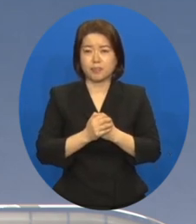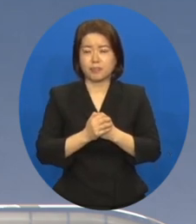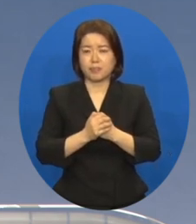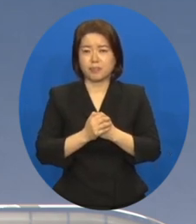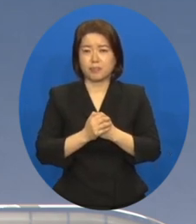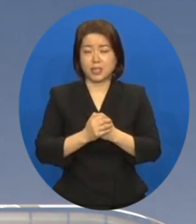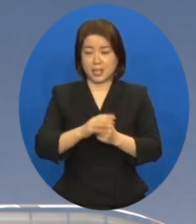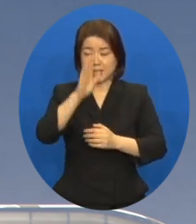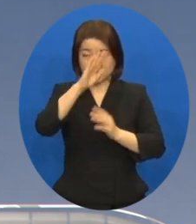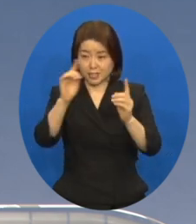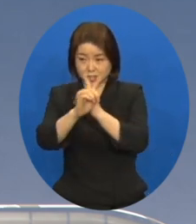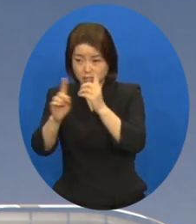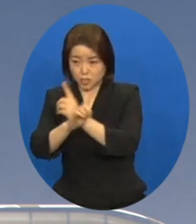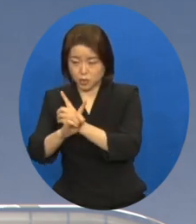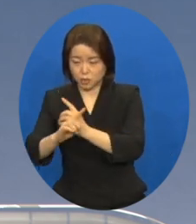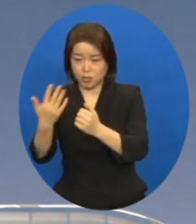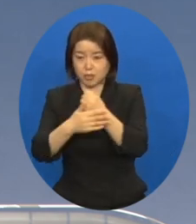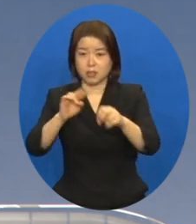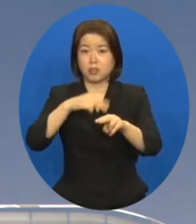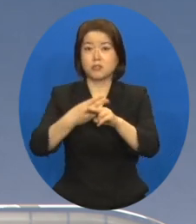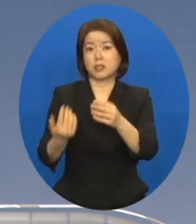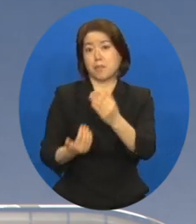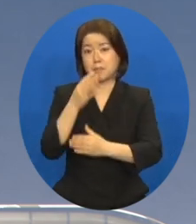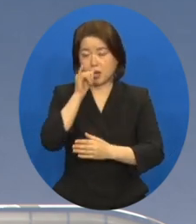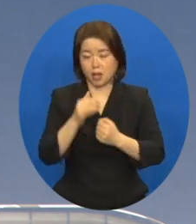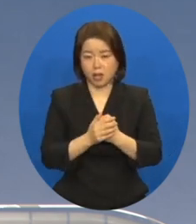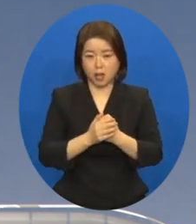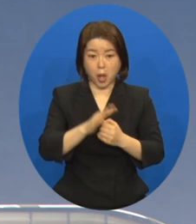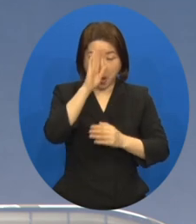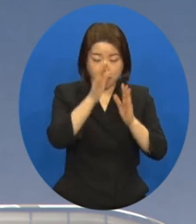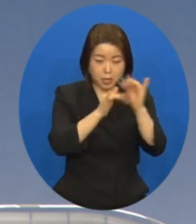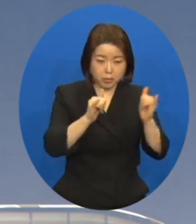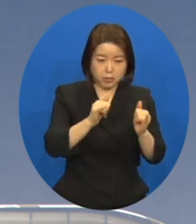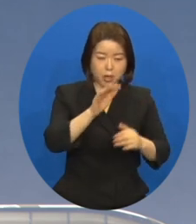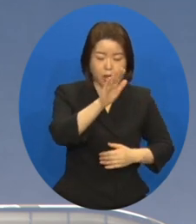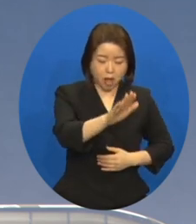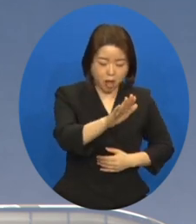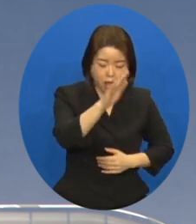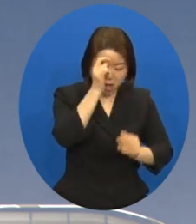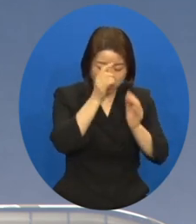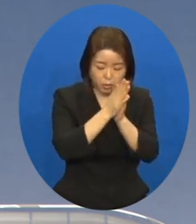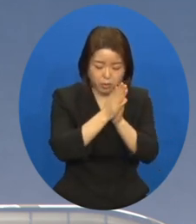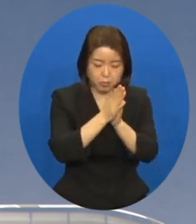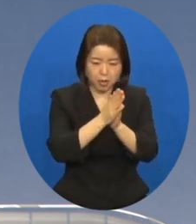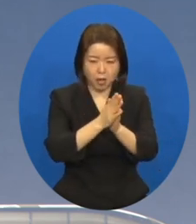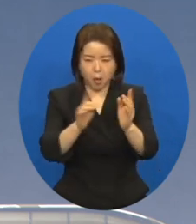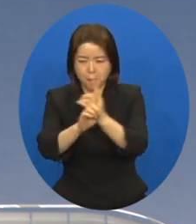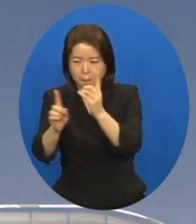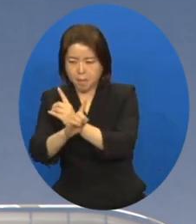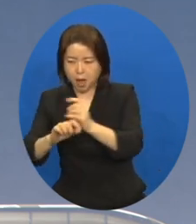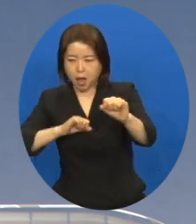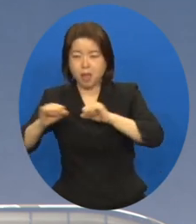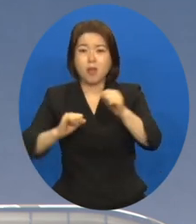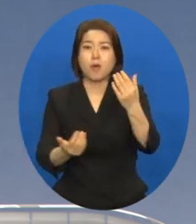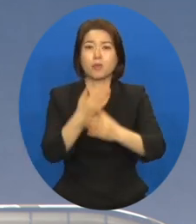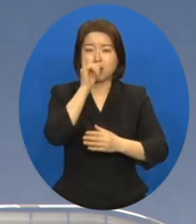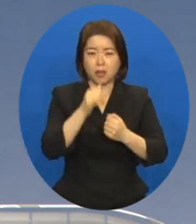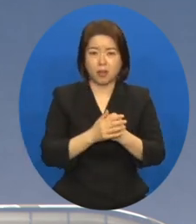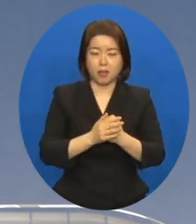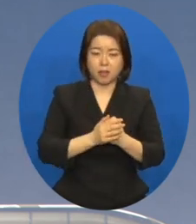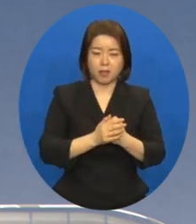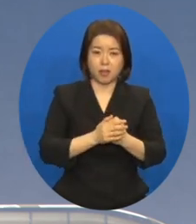생겼어요. 병든 자를 위해서 기도하면 고침을 받는 역사가 일어나기 시작하는 거예요. 그분이 그렇게